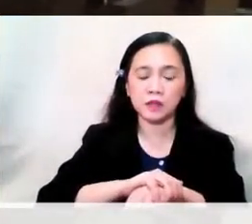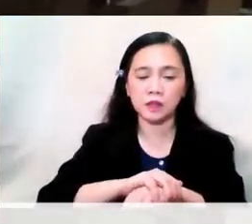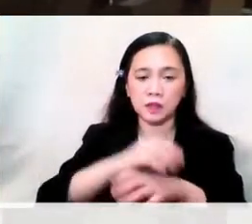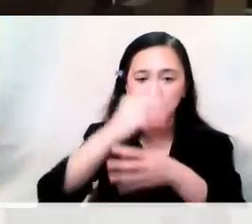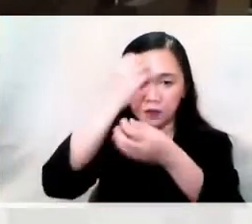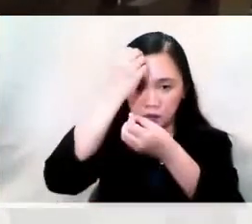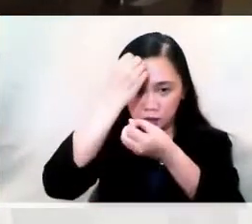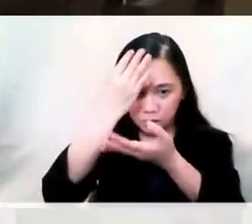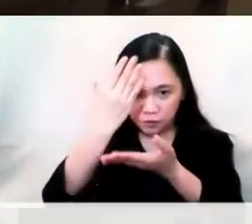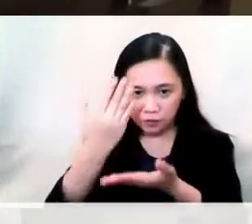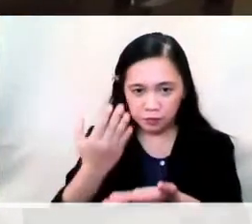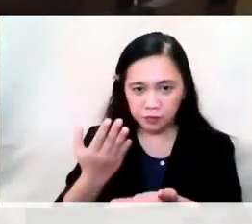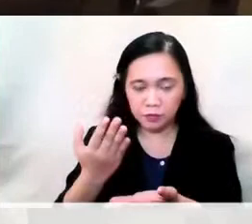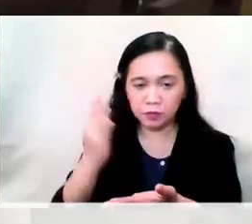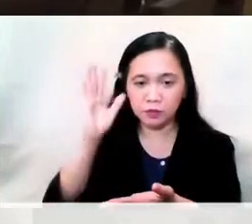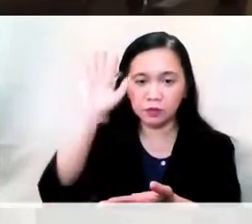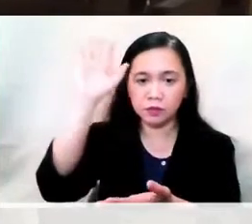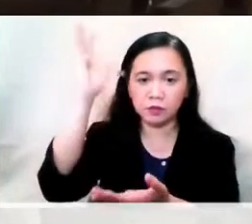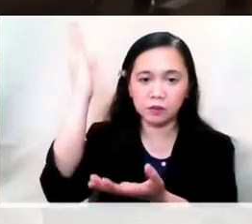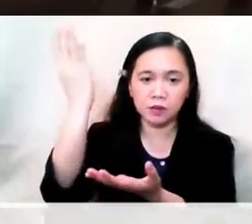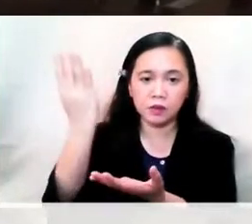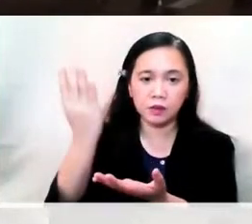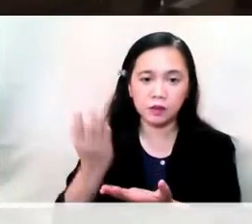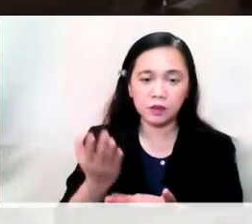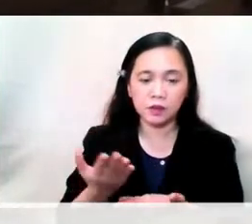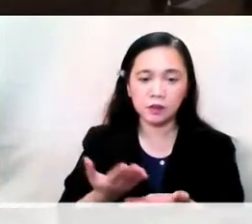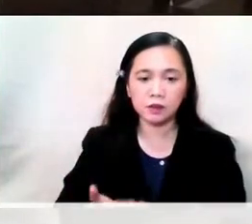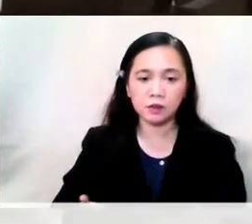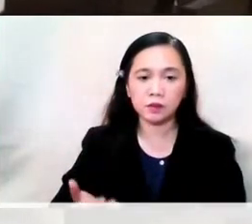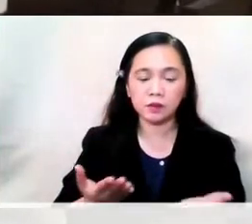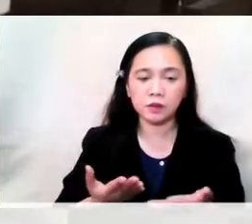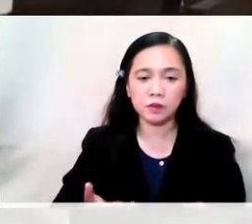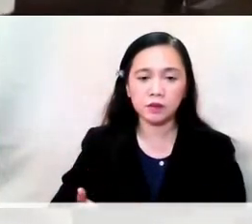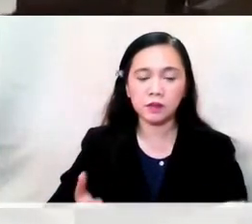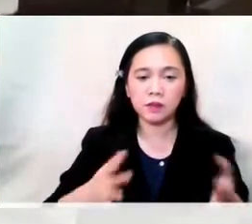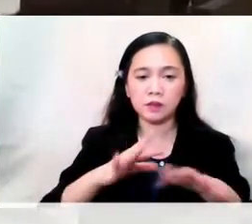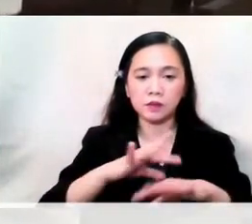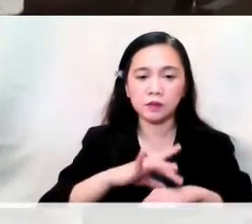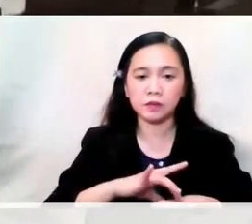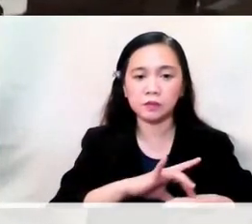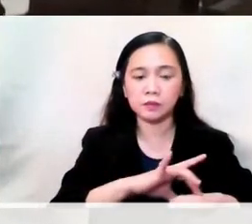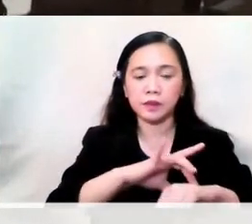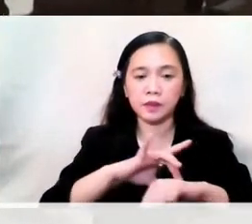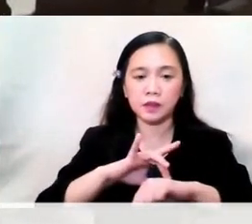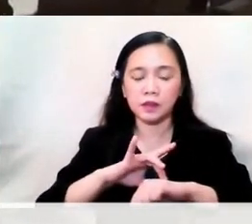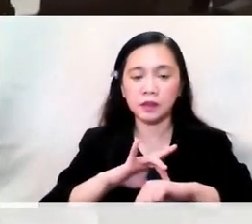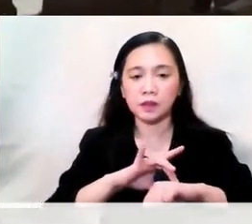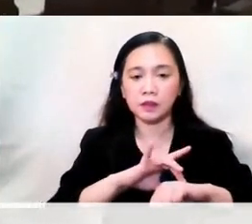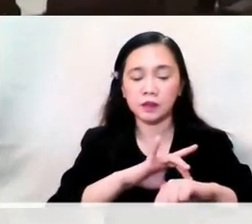sundin ang loob mo dito sa lupa